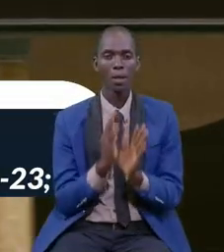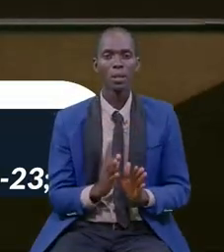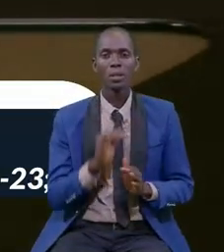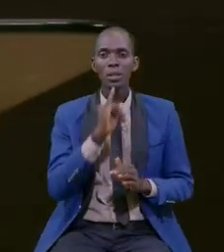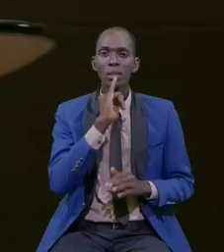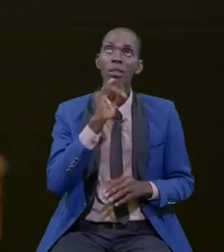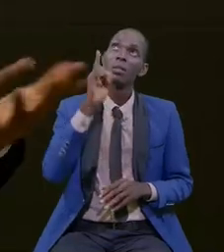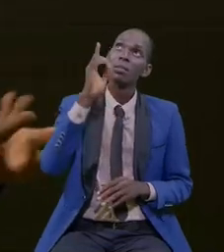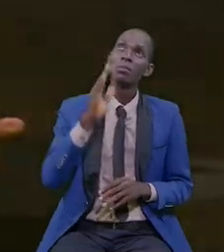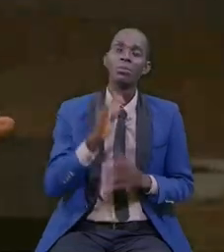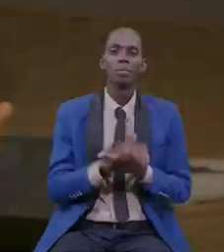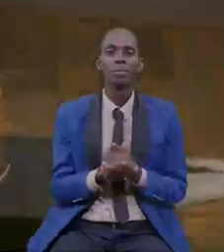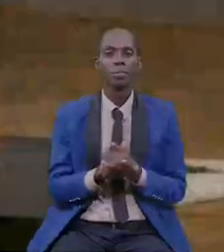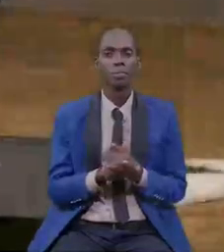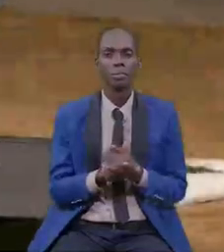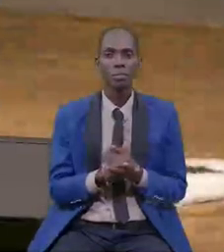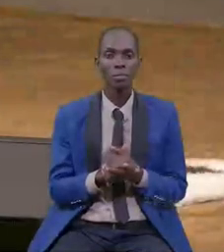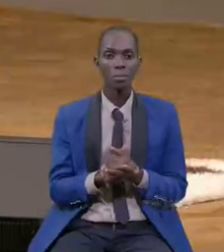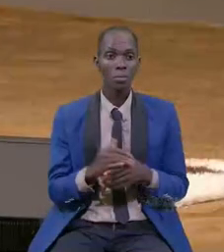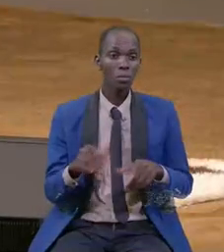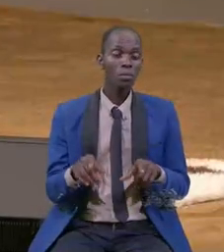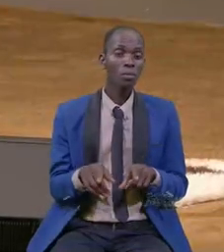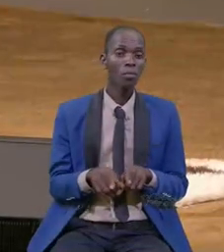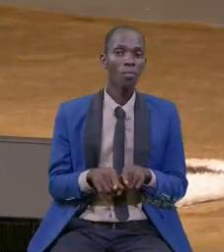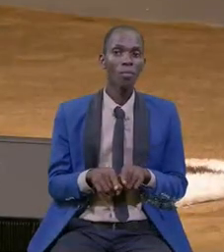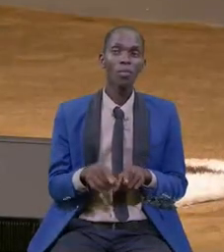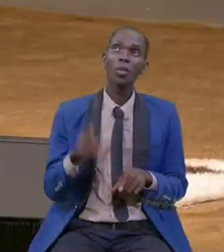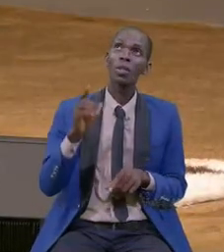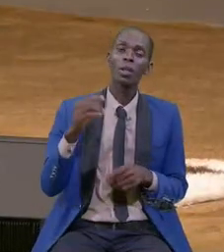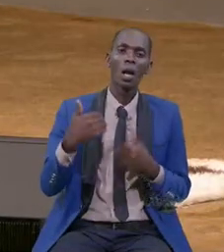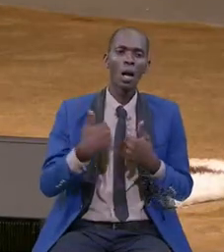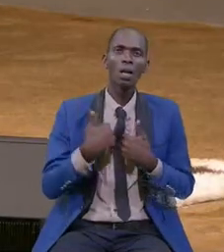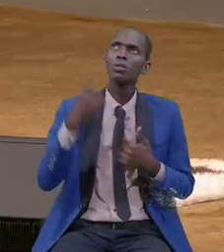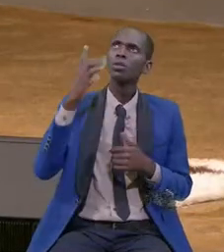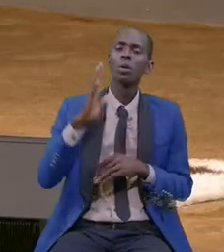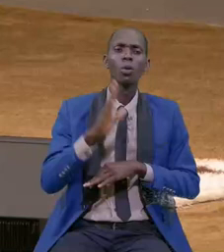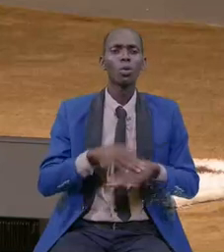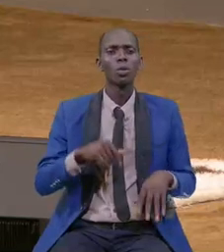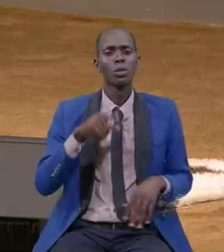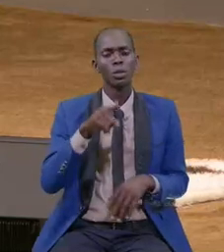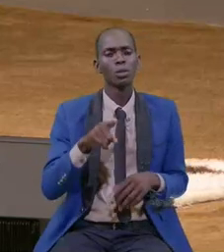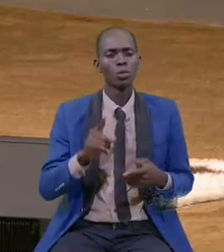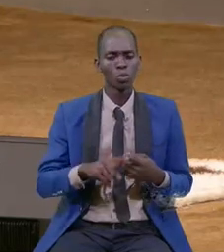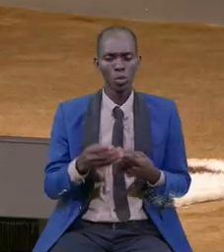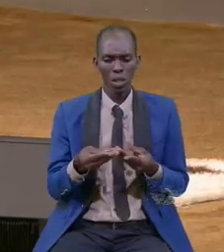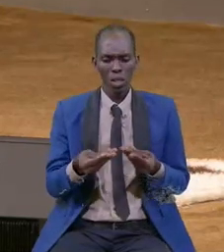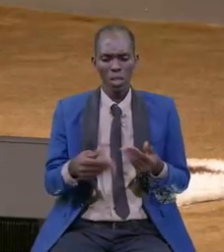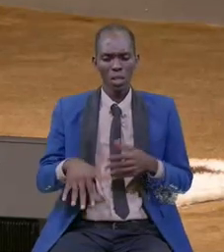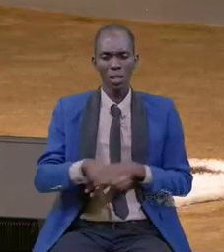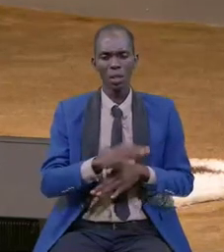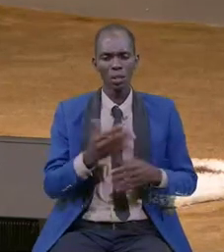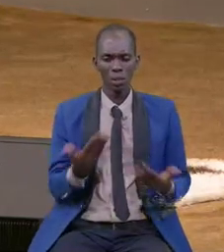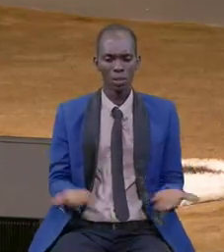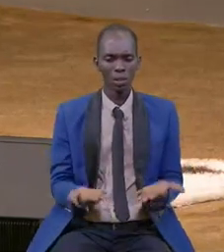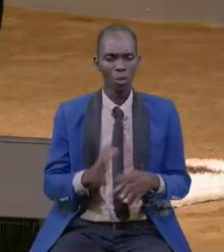constructeur et Dieu l'a appelé pour aller dans sur une terre de promesse ici sur la terre qu' ne connaissait